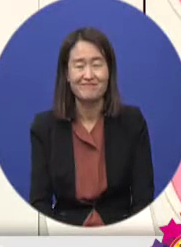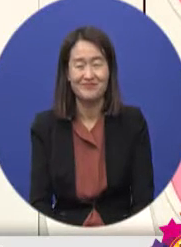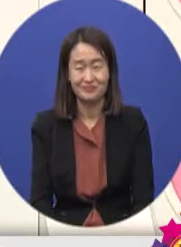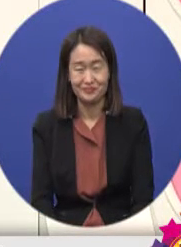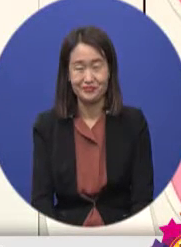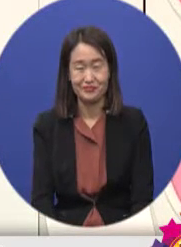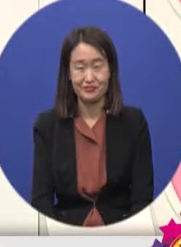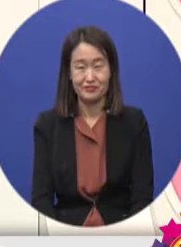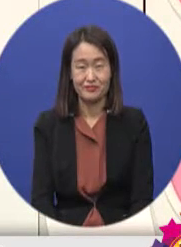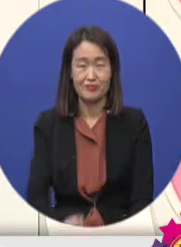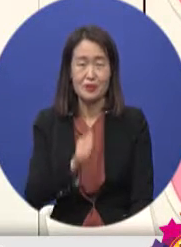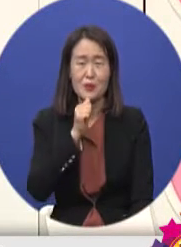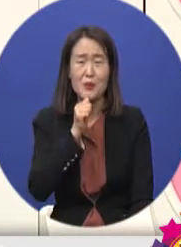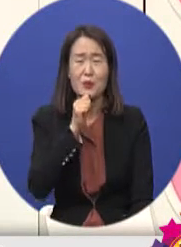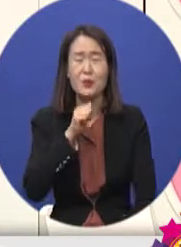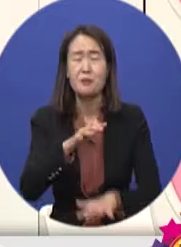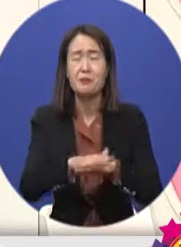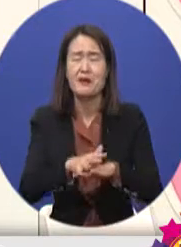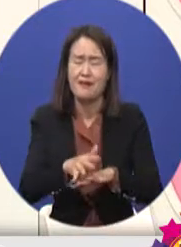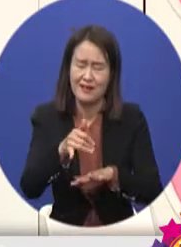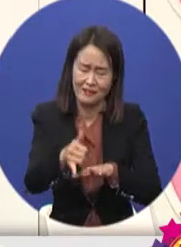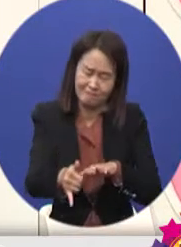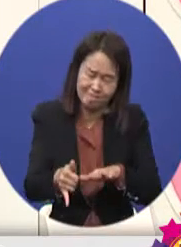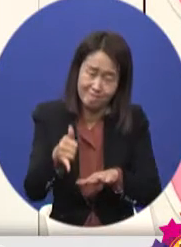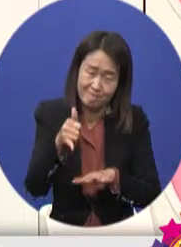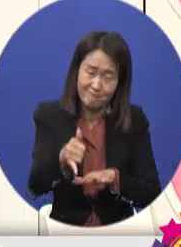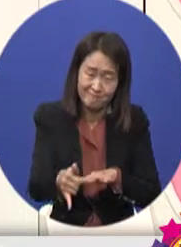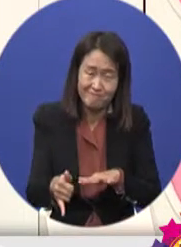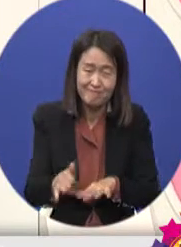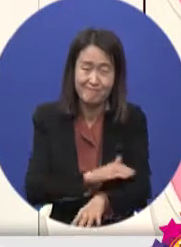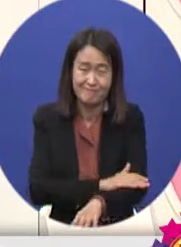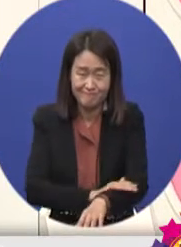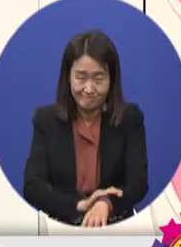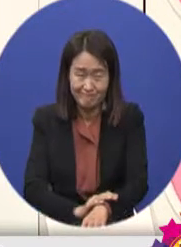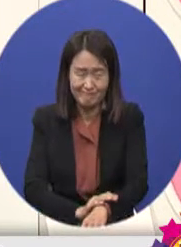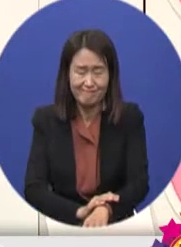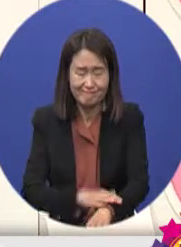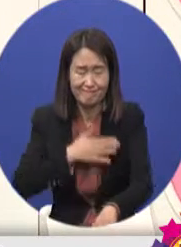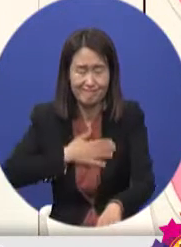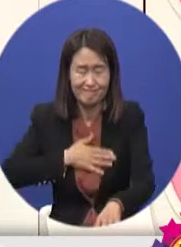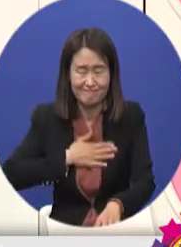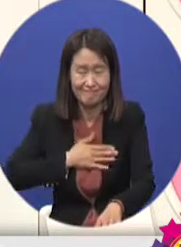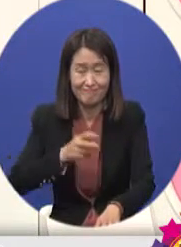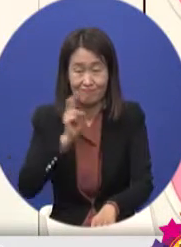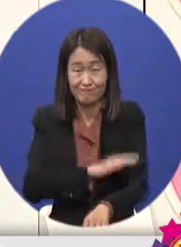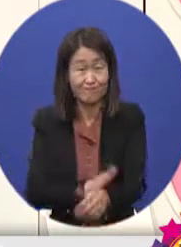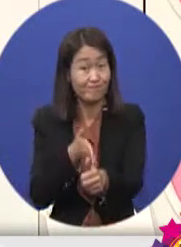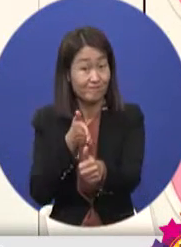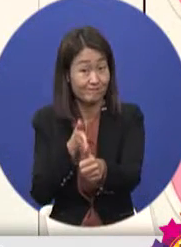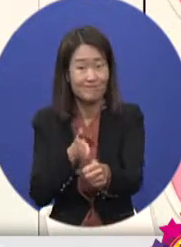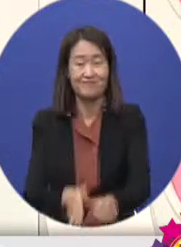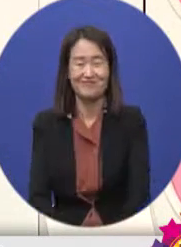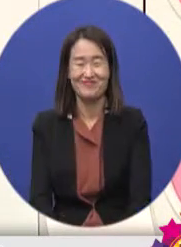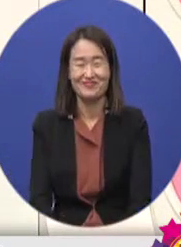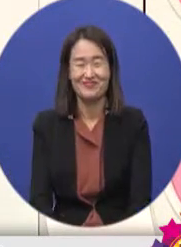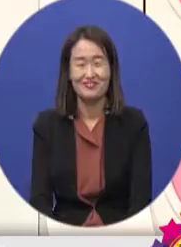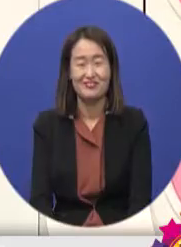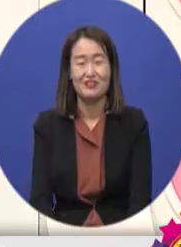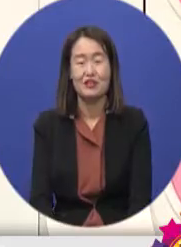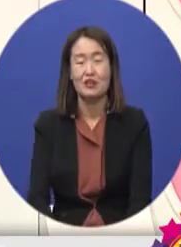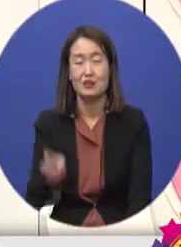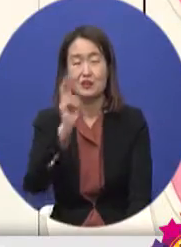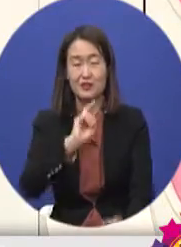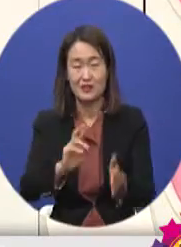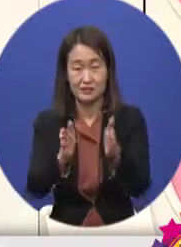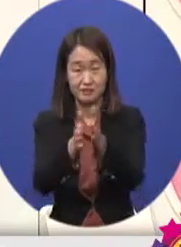그래요. 콩밭매는 네. 아낙네를 네. 칠갑산 네. 가서 만나보겠습니다. 잘 불러주세요. 네. 네. 네, 함월선